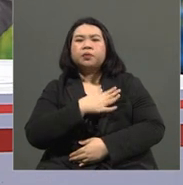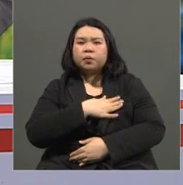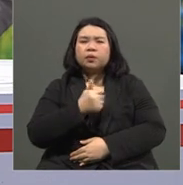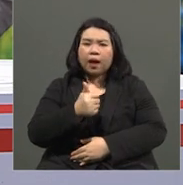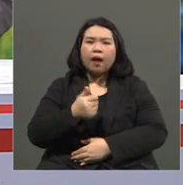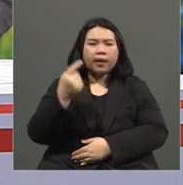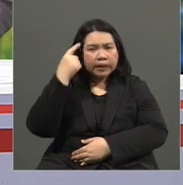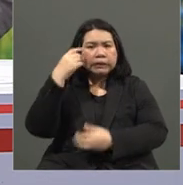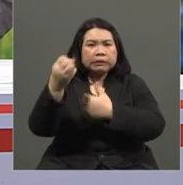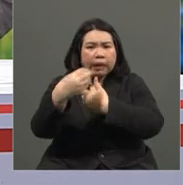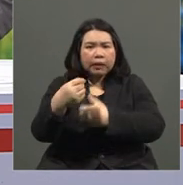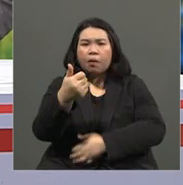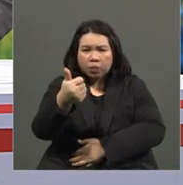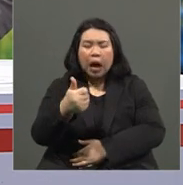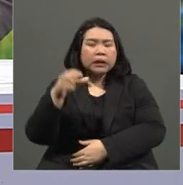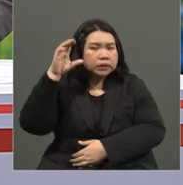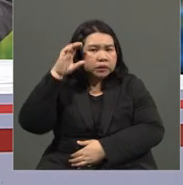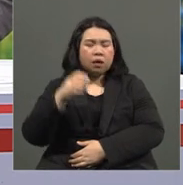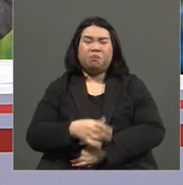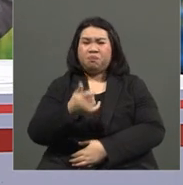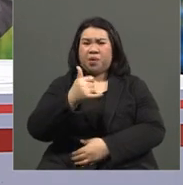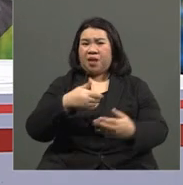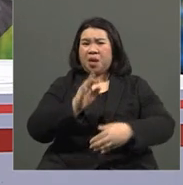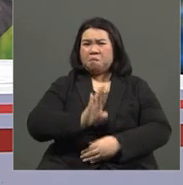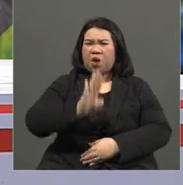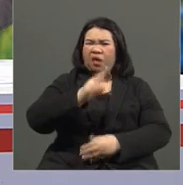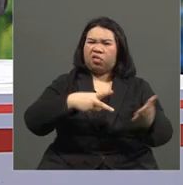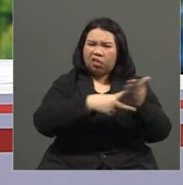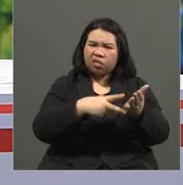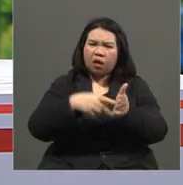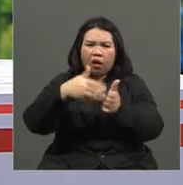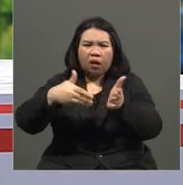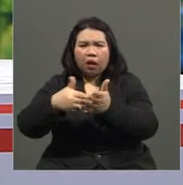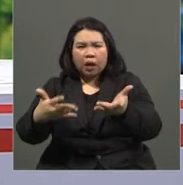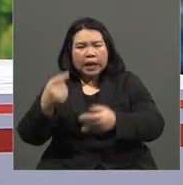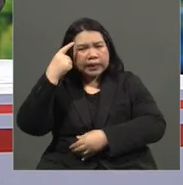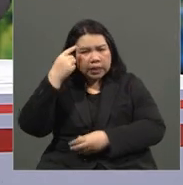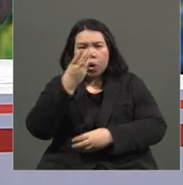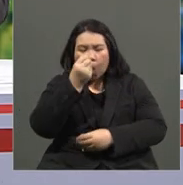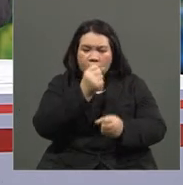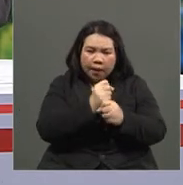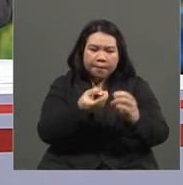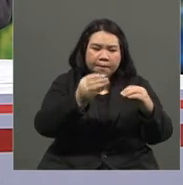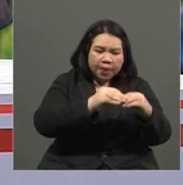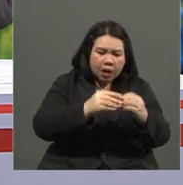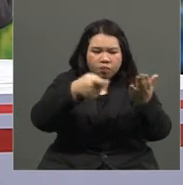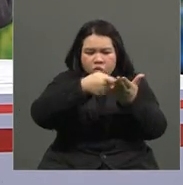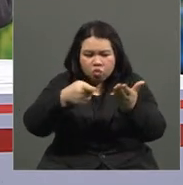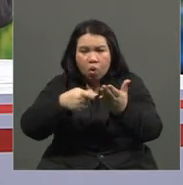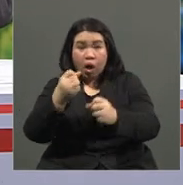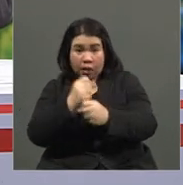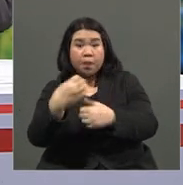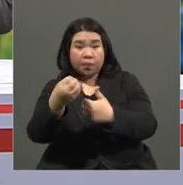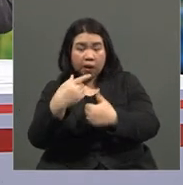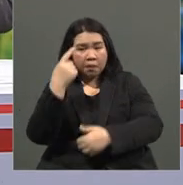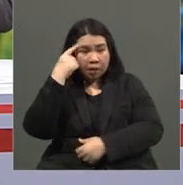ค้าเอาไว้หน่อยบางคนบอกว่าเอ๊ธุรกิจการค้ามันติดขัดๆลองขยับขยายอันนู้นซิอันนี้ซิเหคนนั้นคนนี้เทำแล้วได้